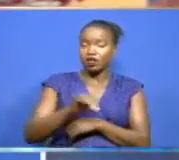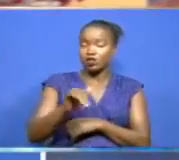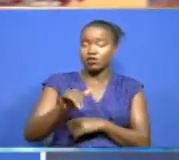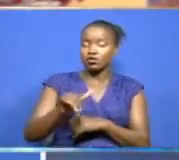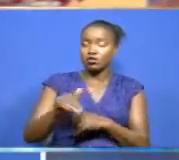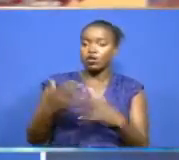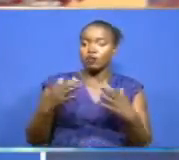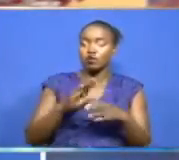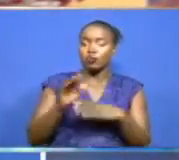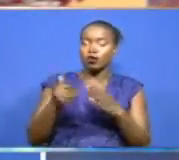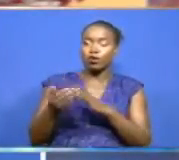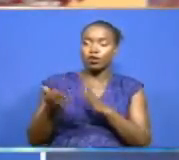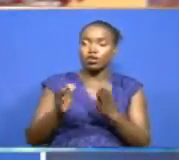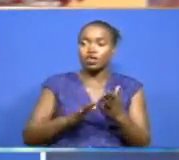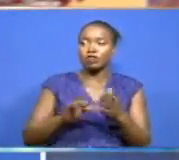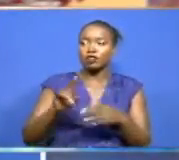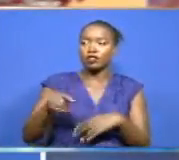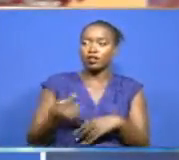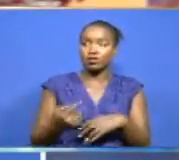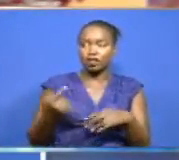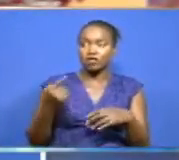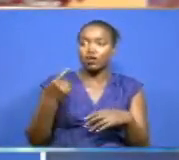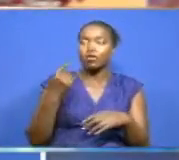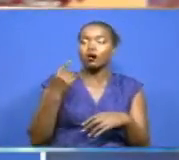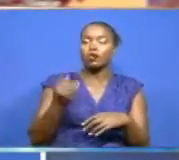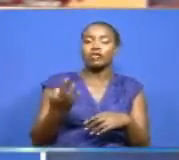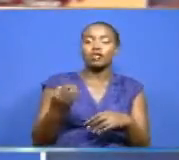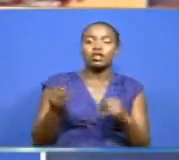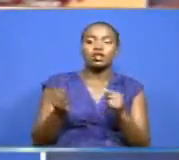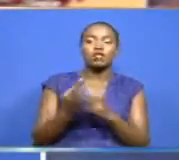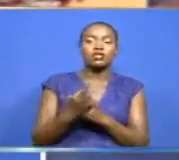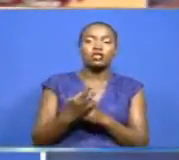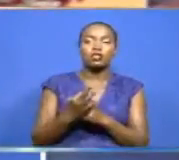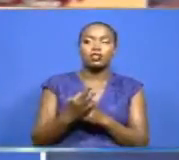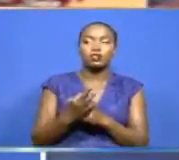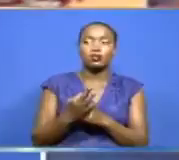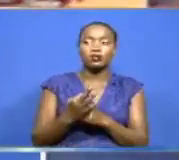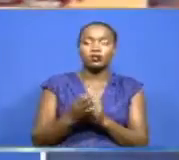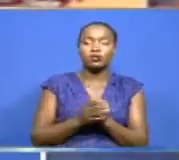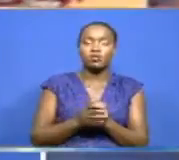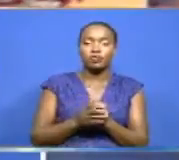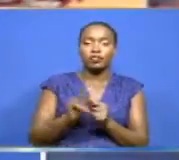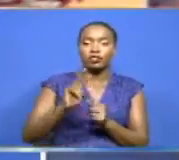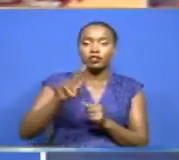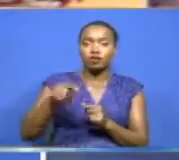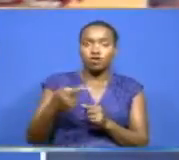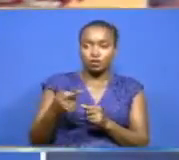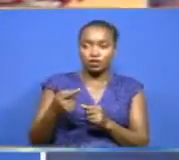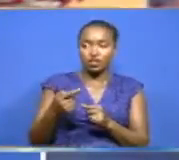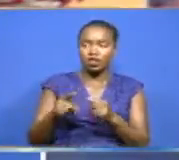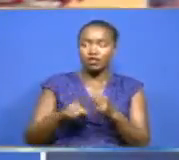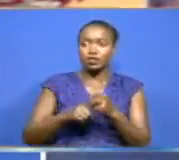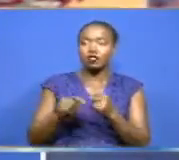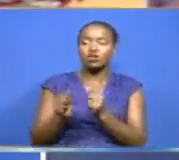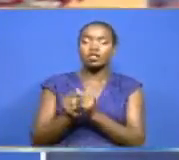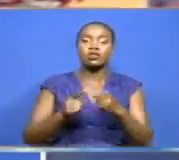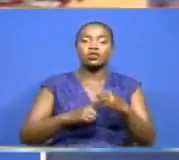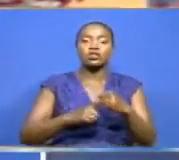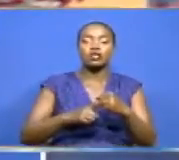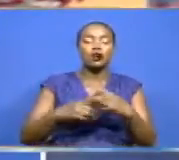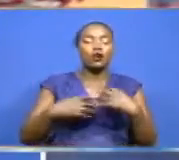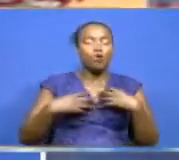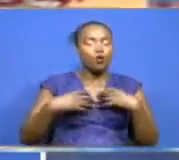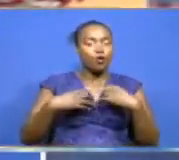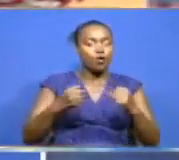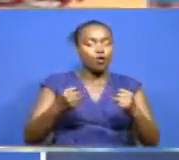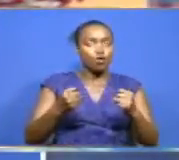ikifika 1313. Pamoja na hayo, wagonjwa 2616 wamepona ugonjwa huo